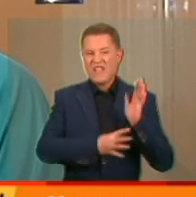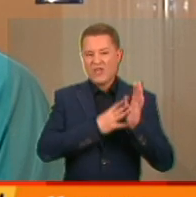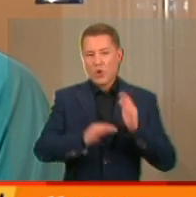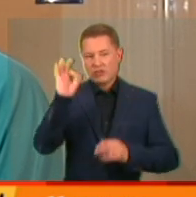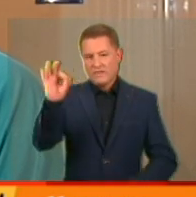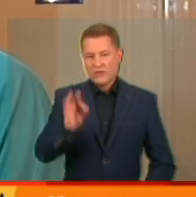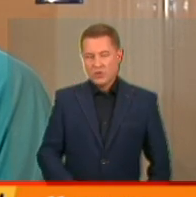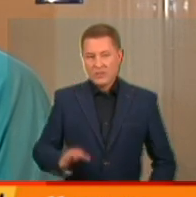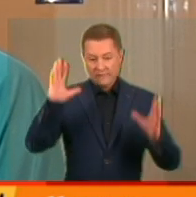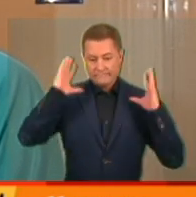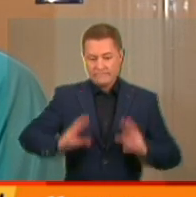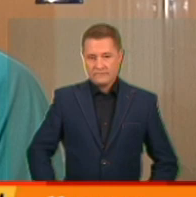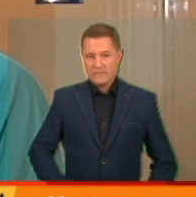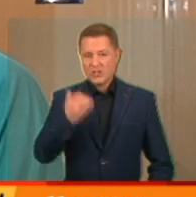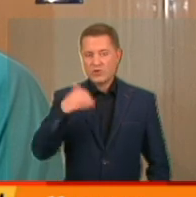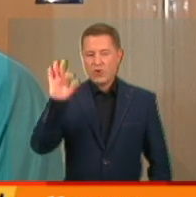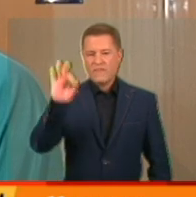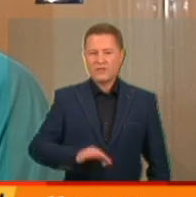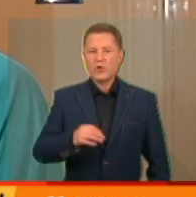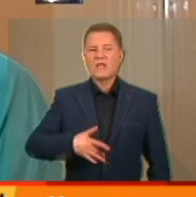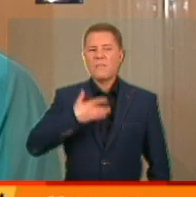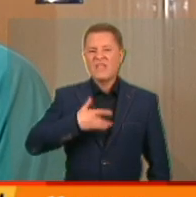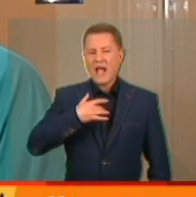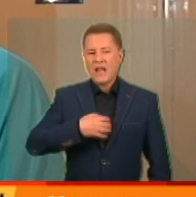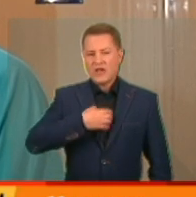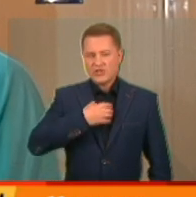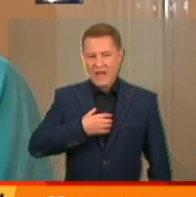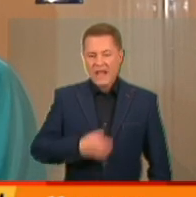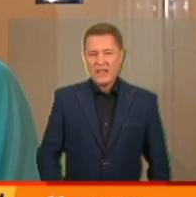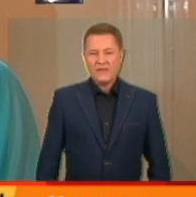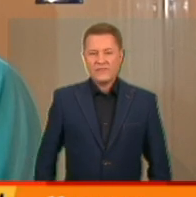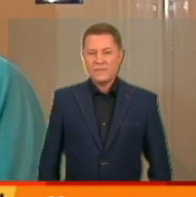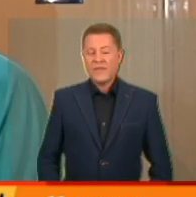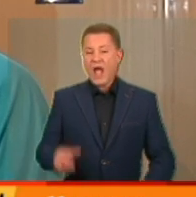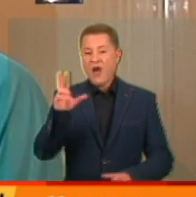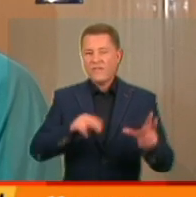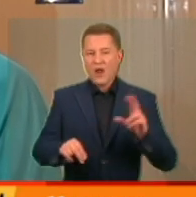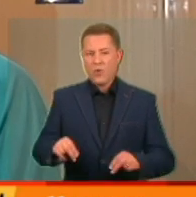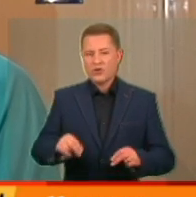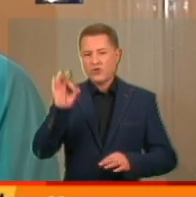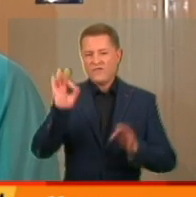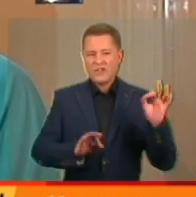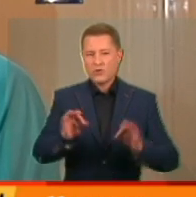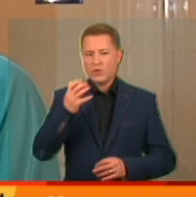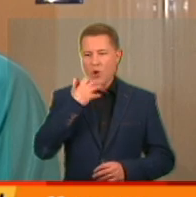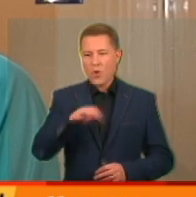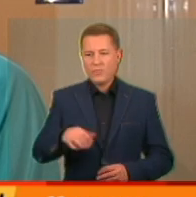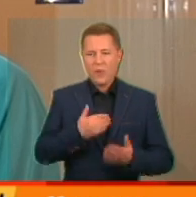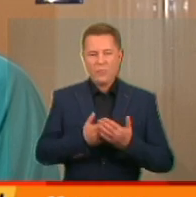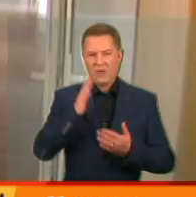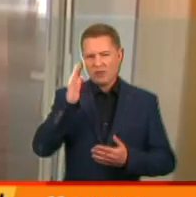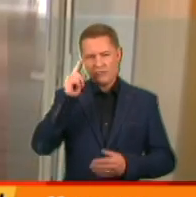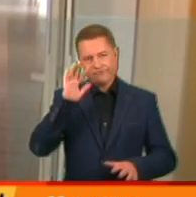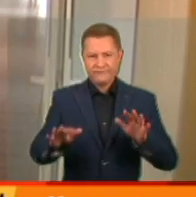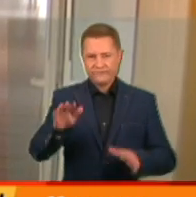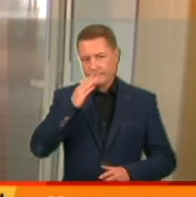90%. Опіки дихальних шляхів і опіковий шок. На жаль, враховуючи відсоток опіків, прогноз тут